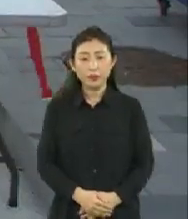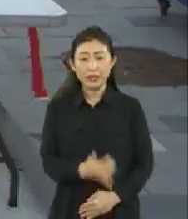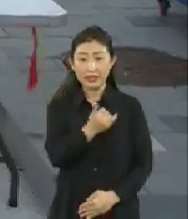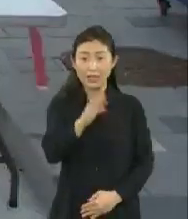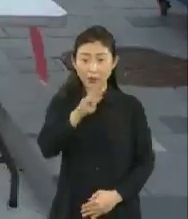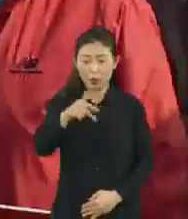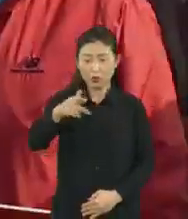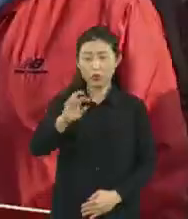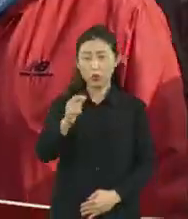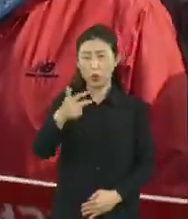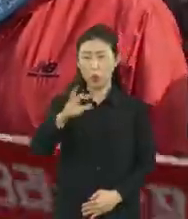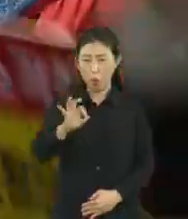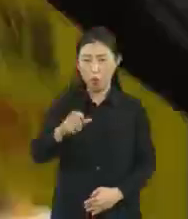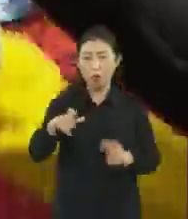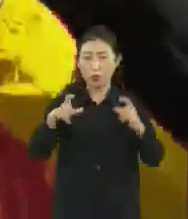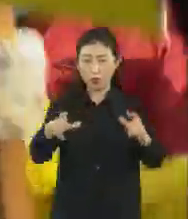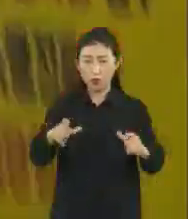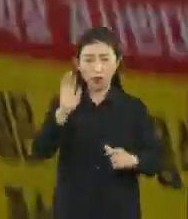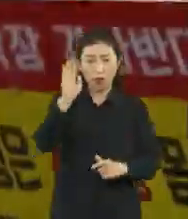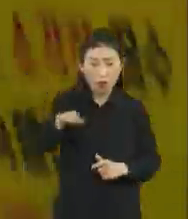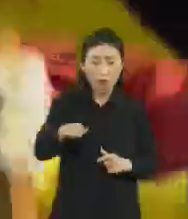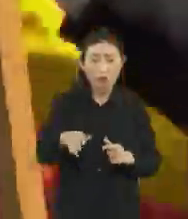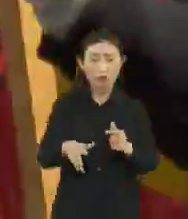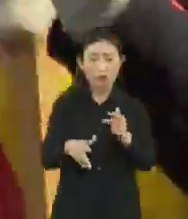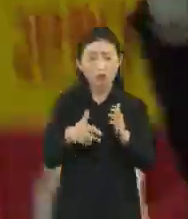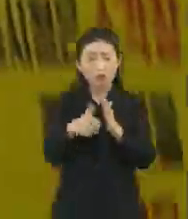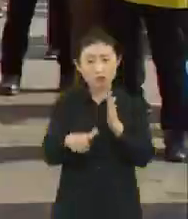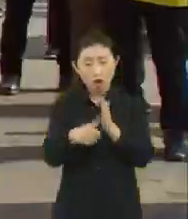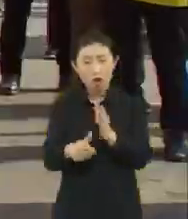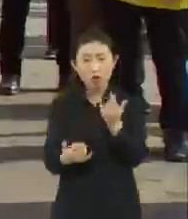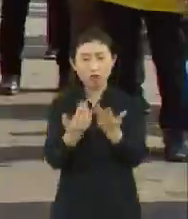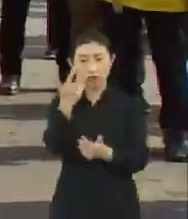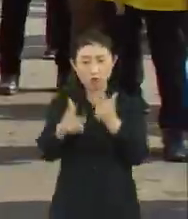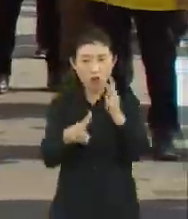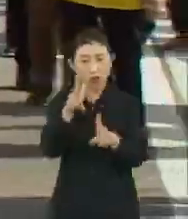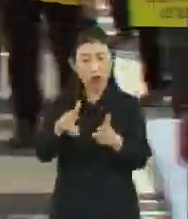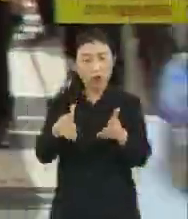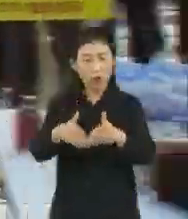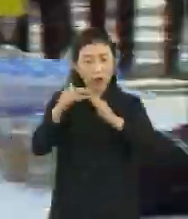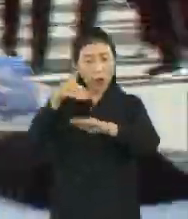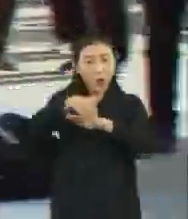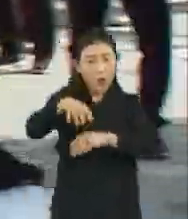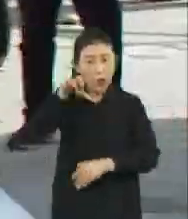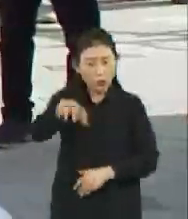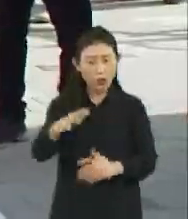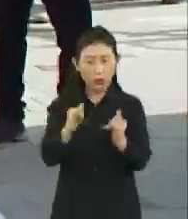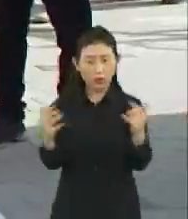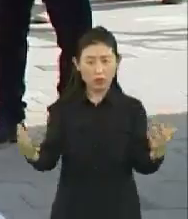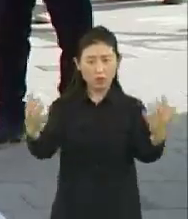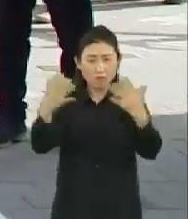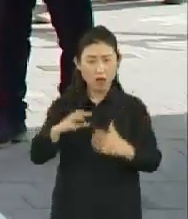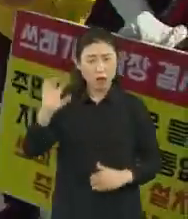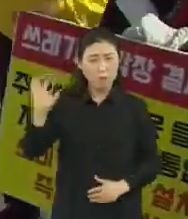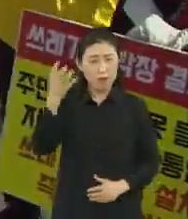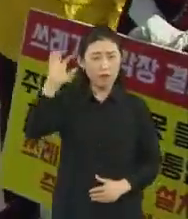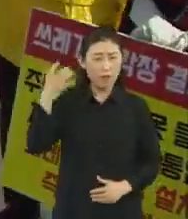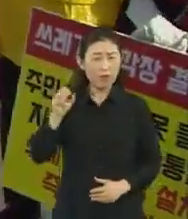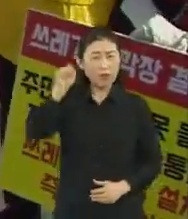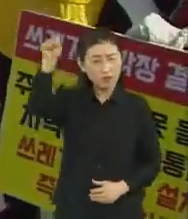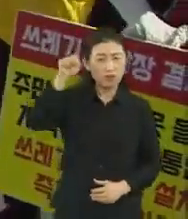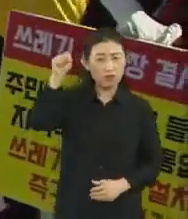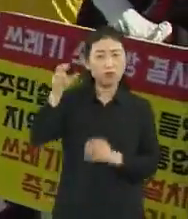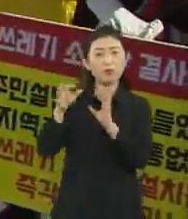세종시 전동면의 폐기물 소각장 설명회장이 주민들에게 봉쇄된 채 연신 구호가 터져나옵니다.